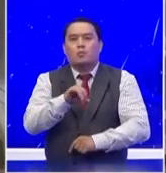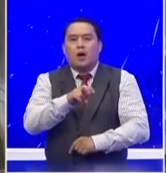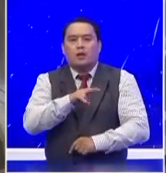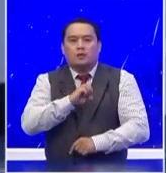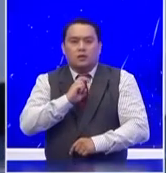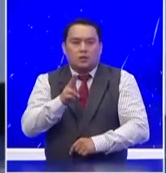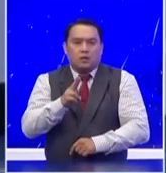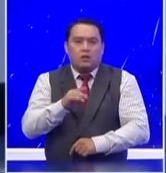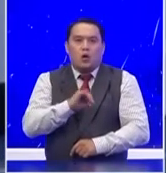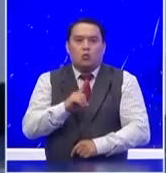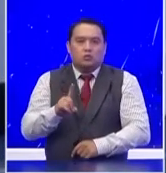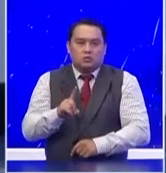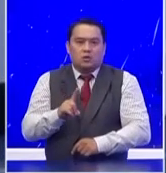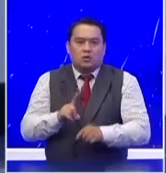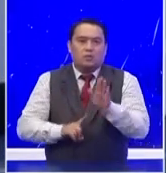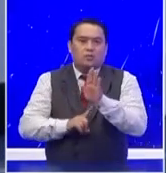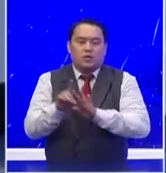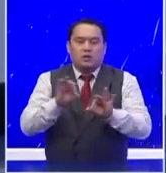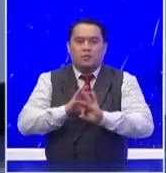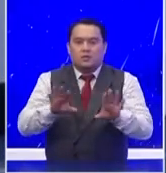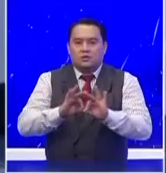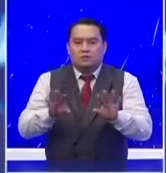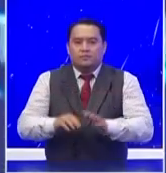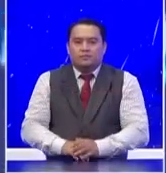шалудың ережесі Наурызбай ғажы бұлай түсіндірді.